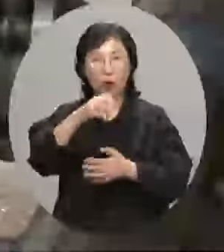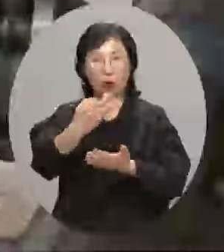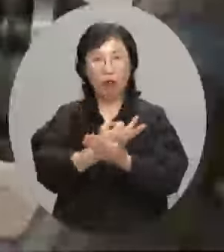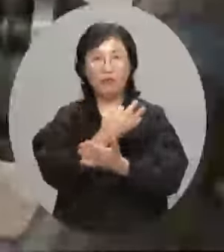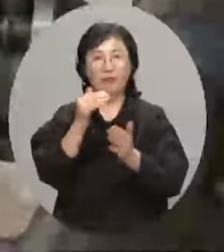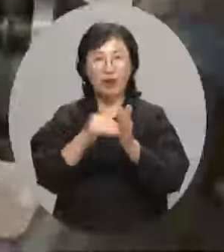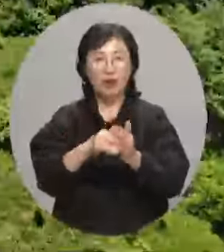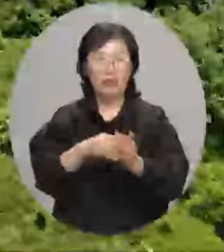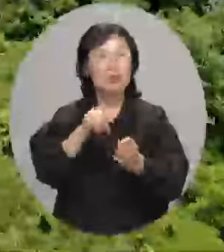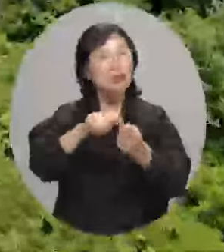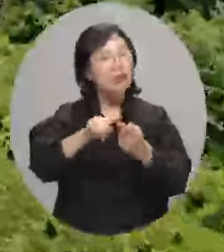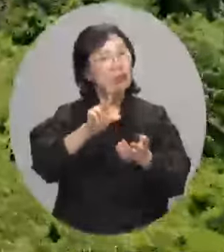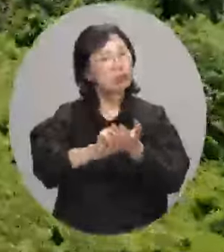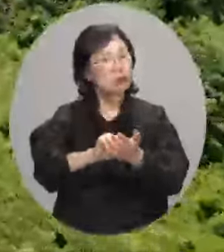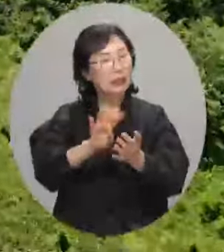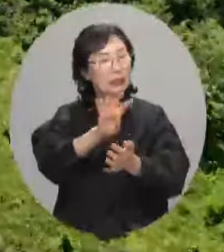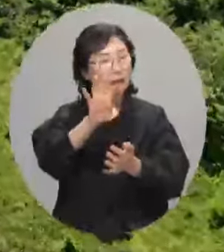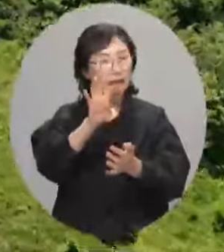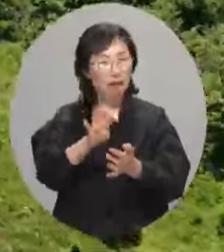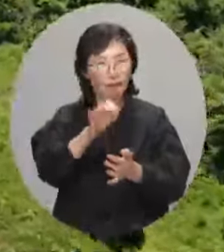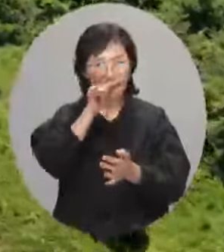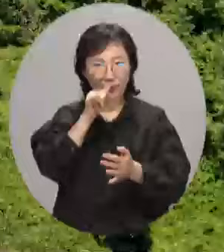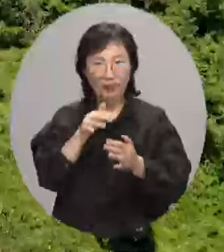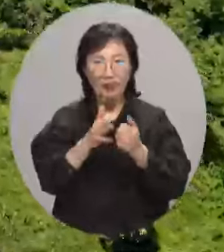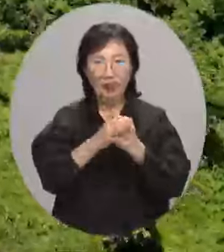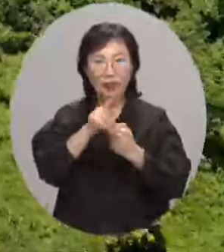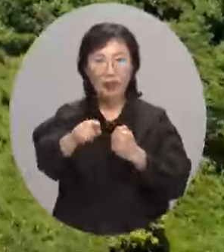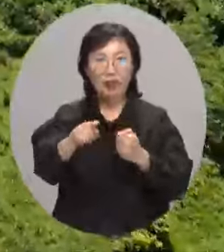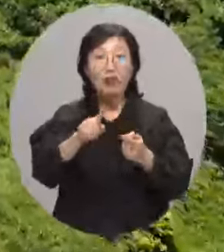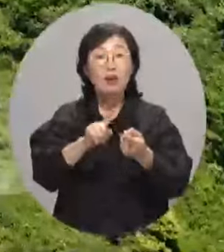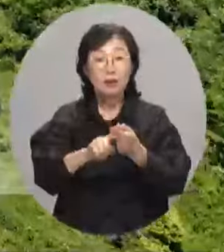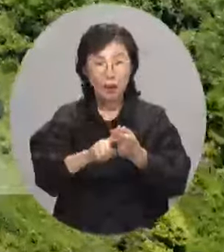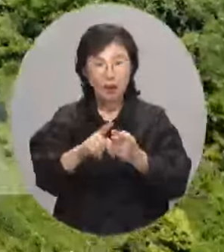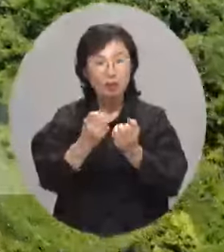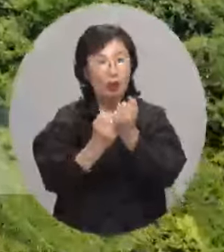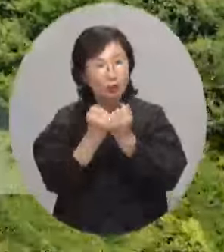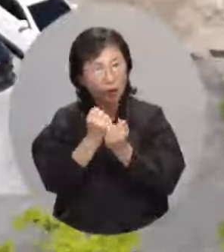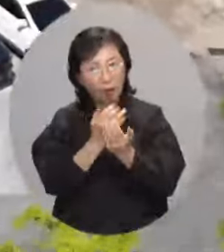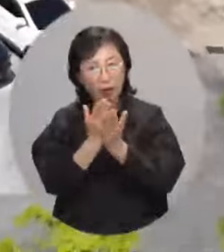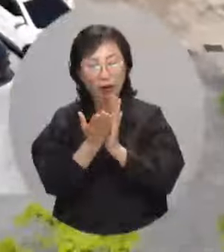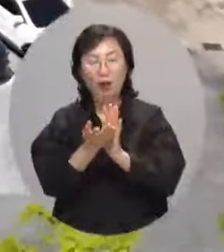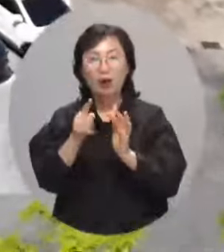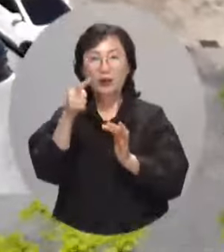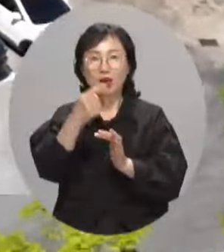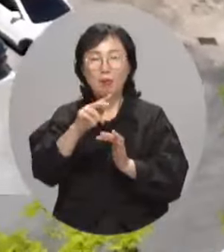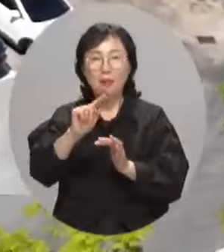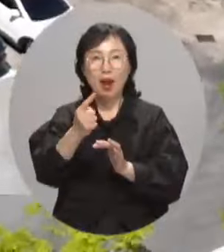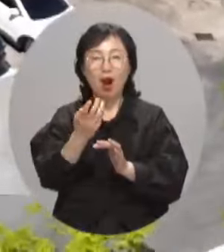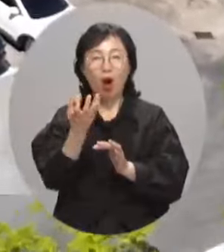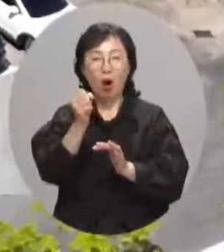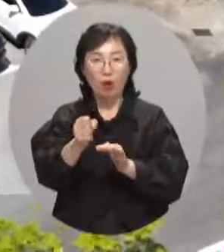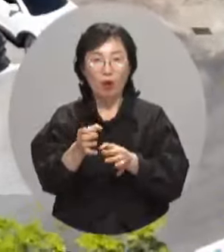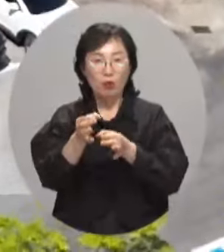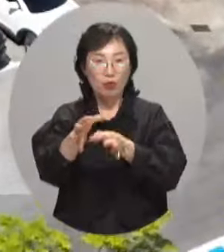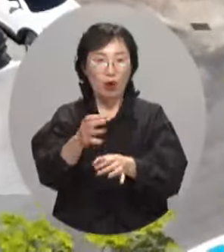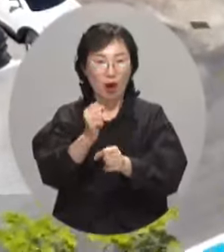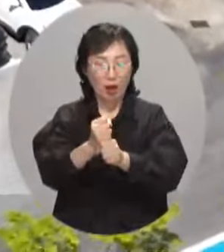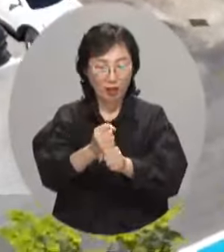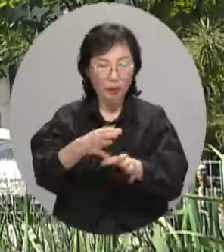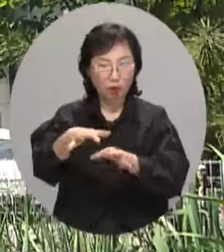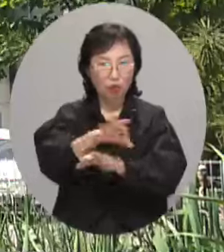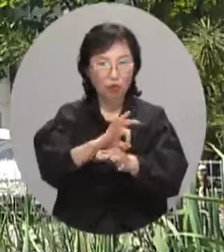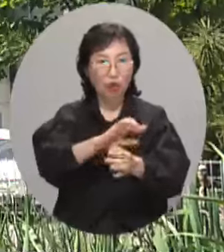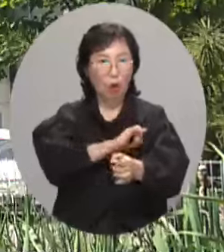커집니다. 2016년 태형 등 컨소시엄이 1,100억을 투자해 건립한 뒤 20년 운영권을